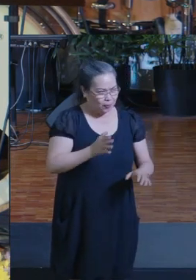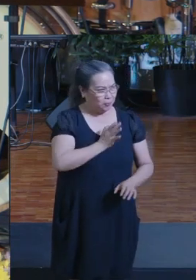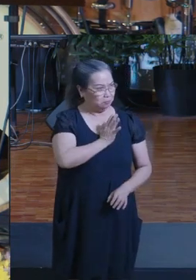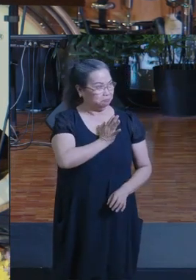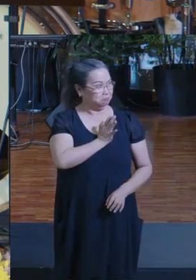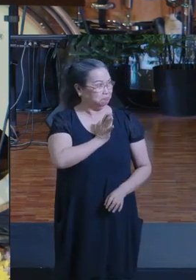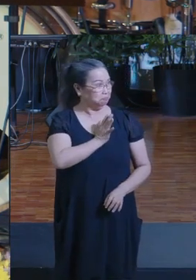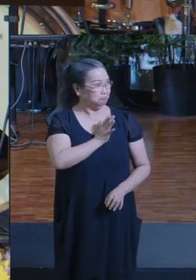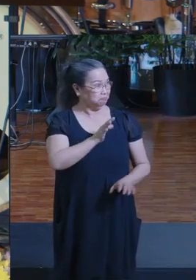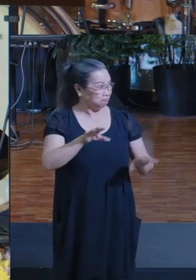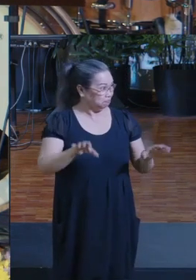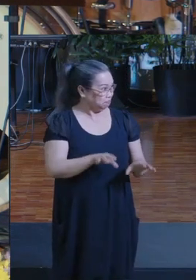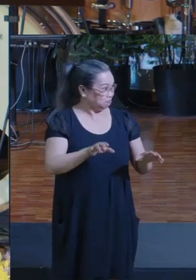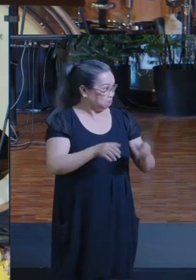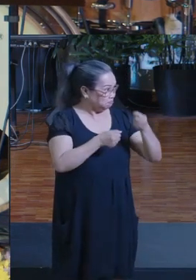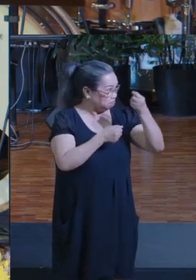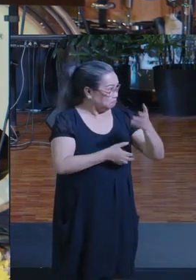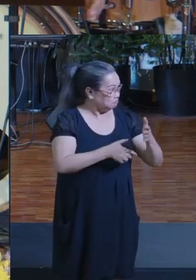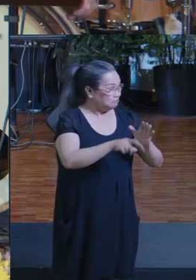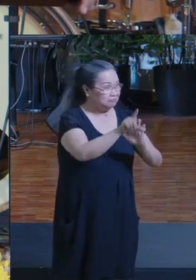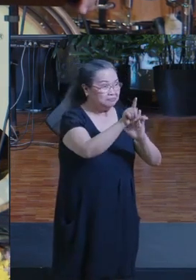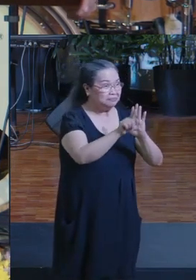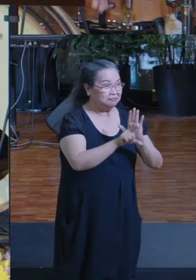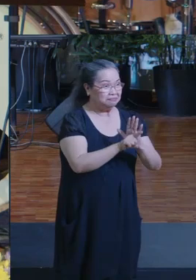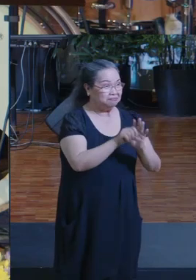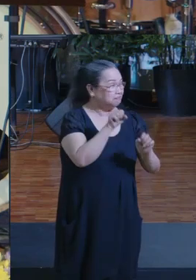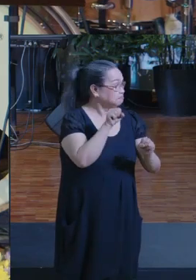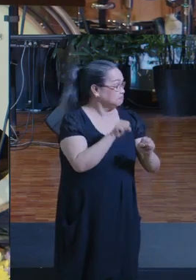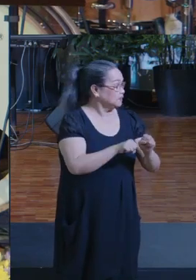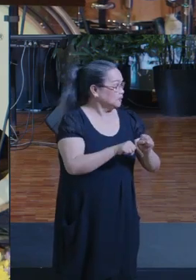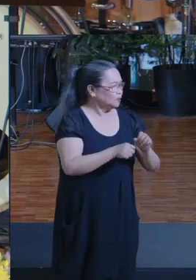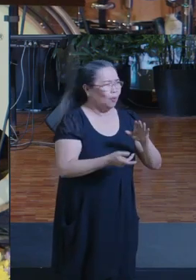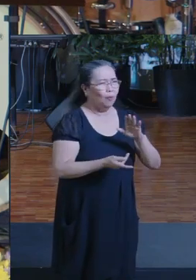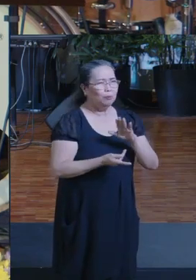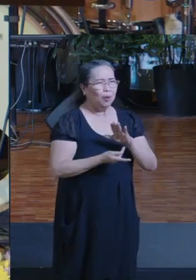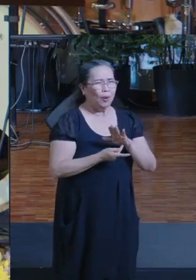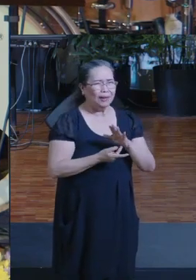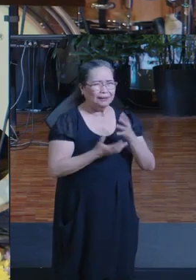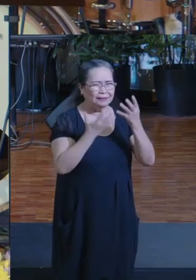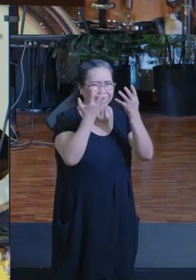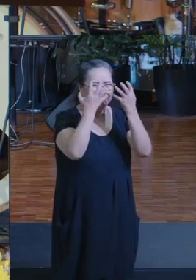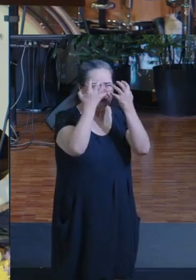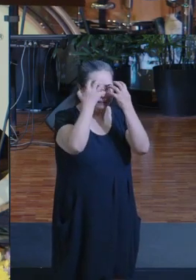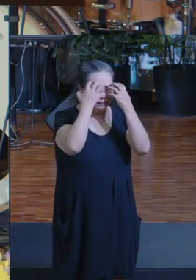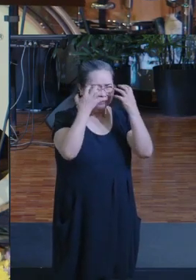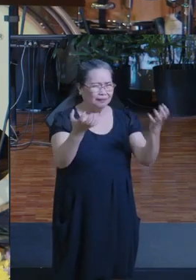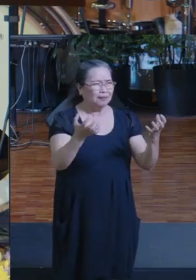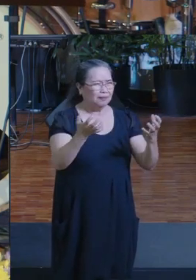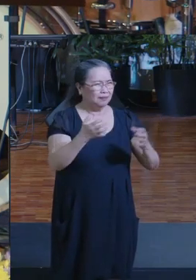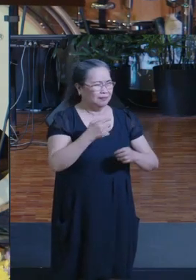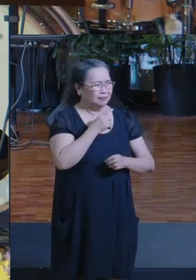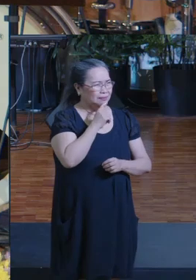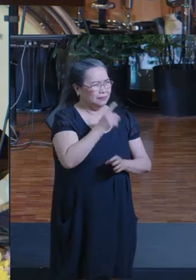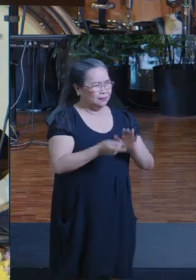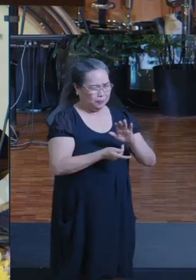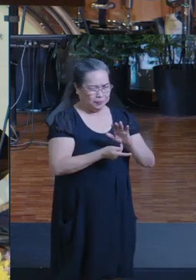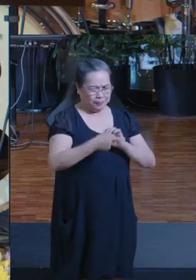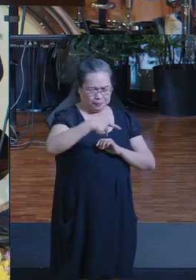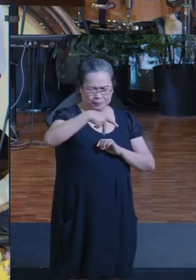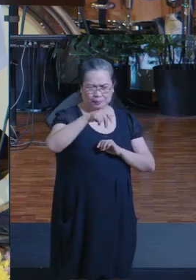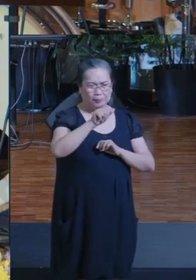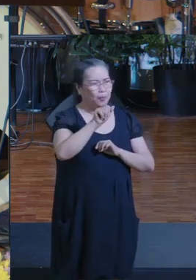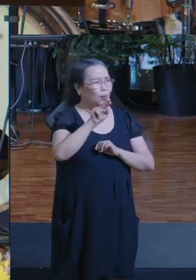pagsunod sa batas. Kaya naman talagang nagalit ang ating